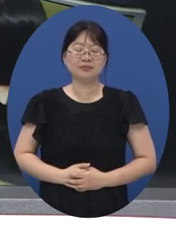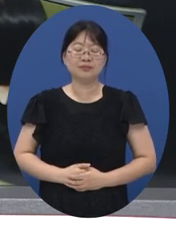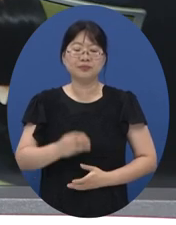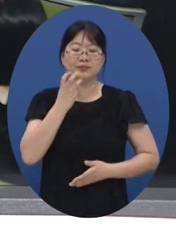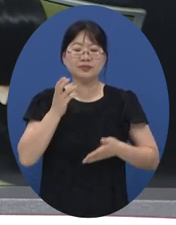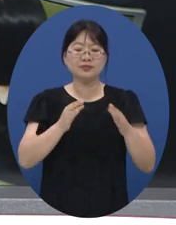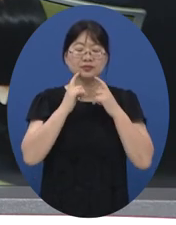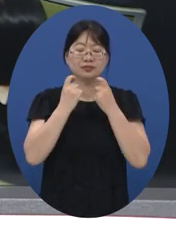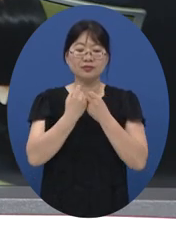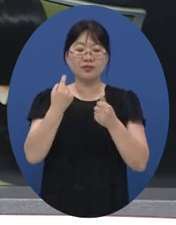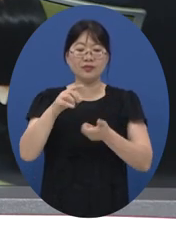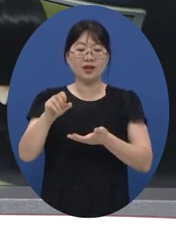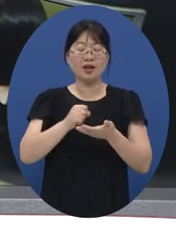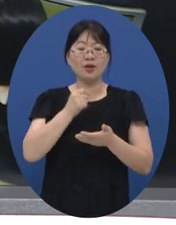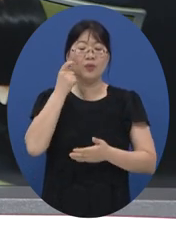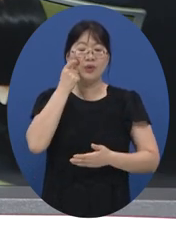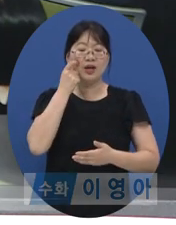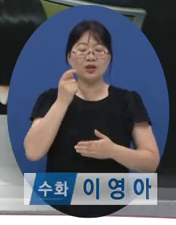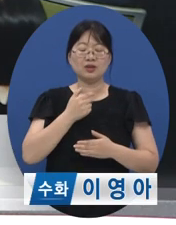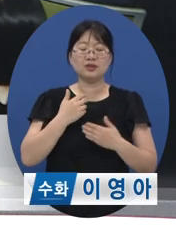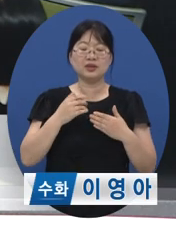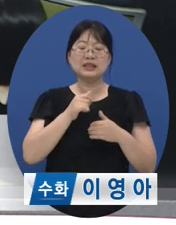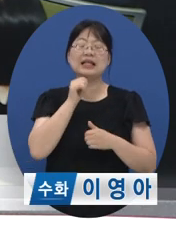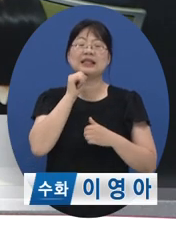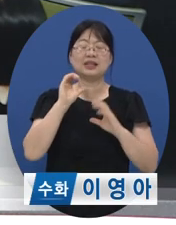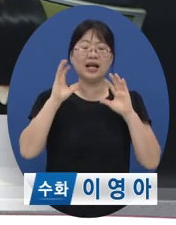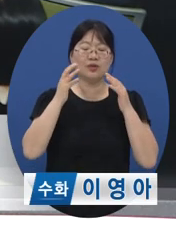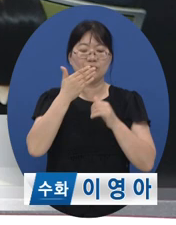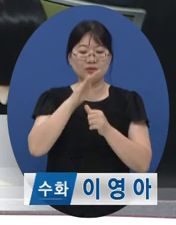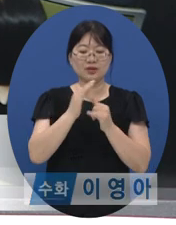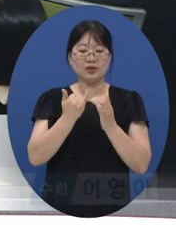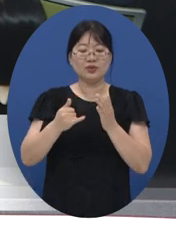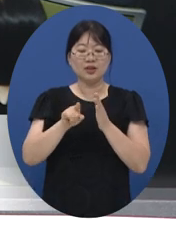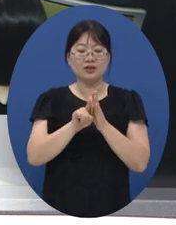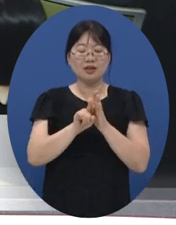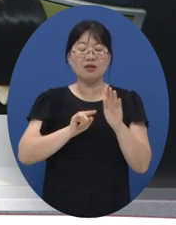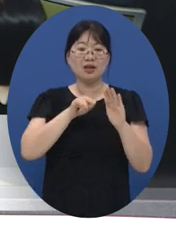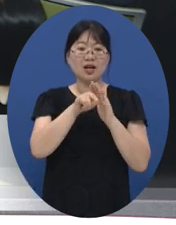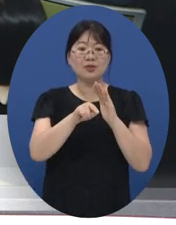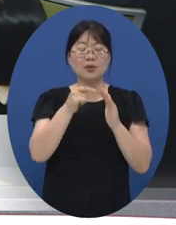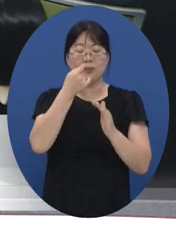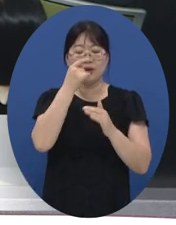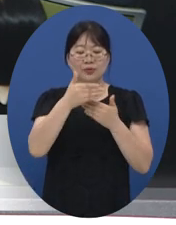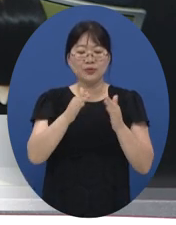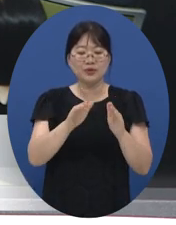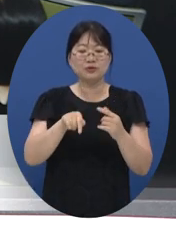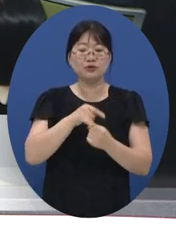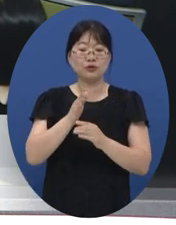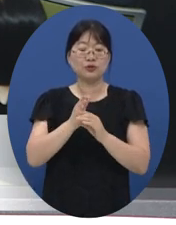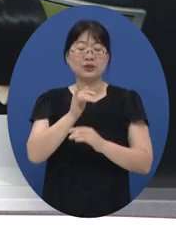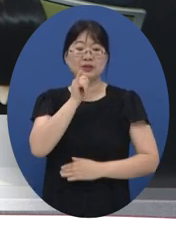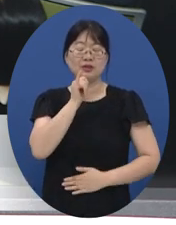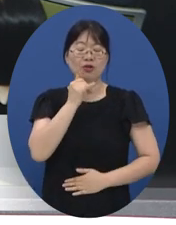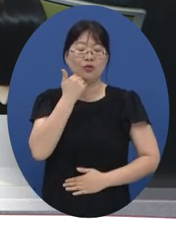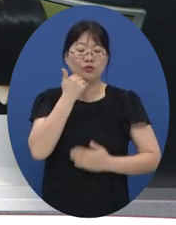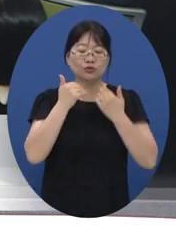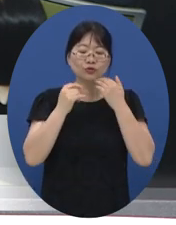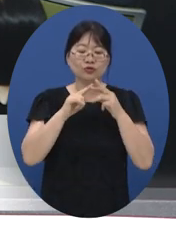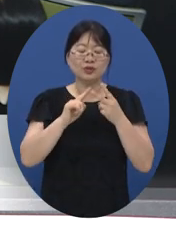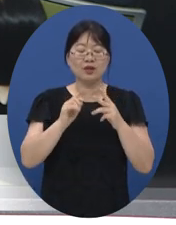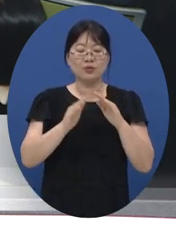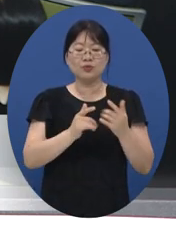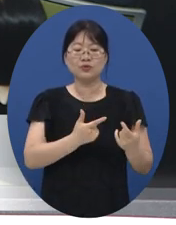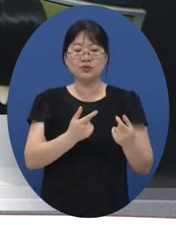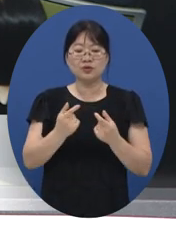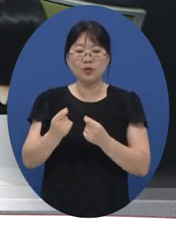경우 돌은 4 교육받을 형편이 안되는 쉬어 깨친 아동과 청소년들을 위해 찾아가는 배운 교실을 운영하고 있습니다 누구나 공정하게